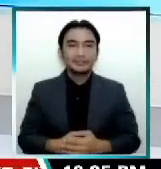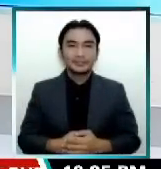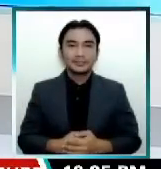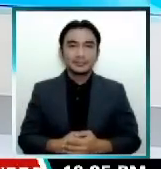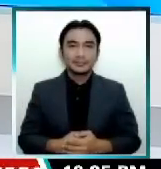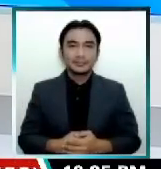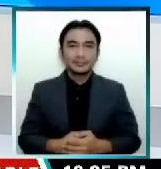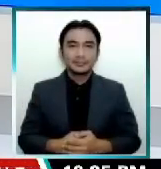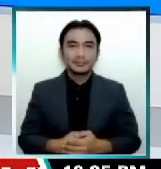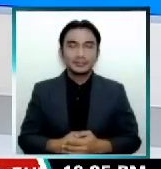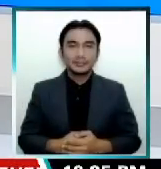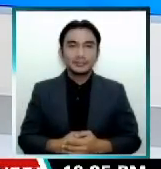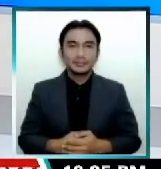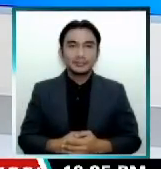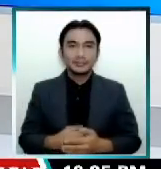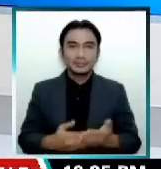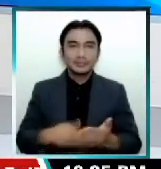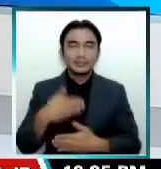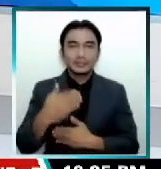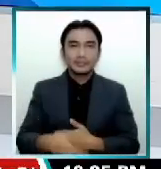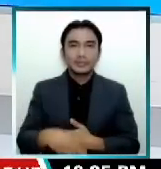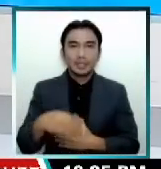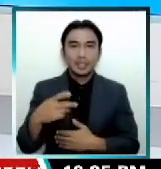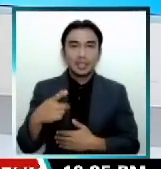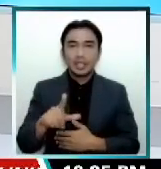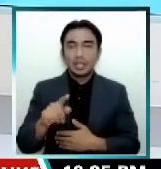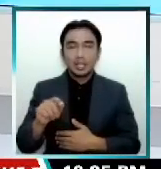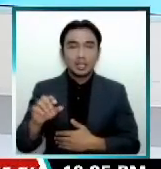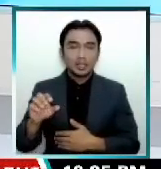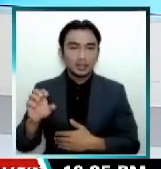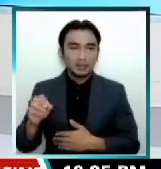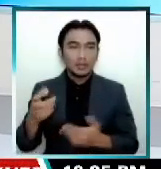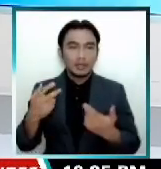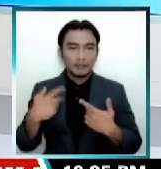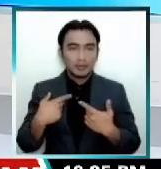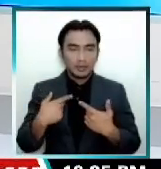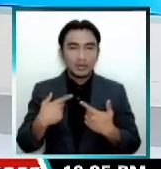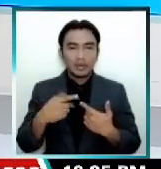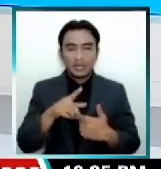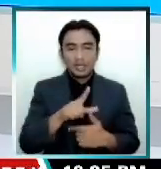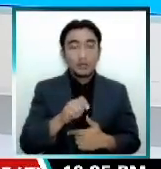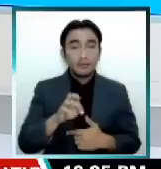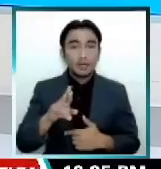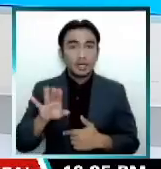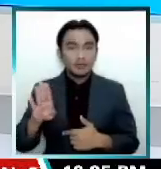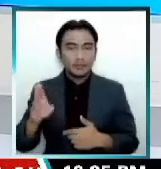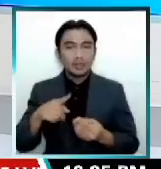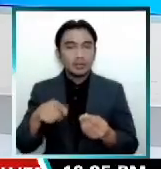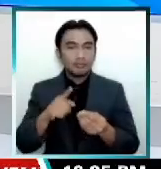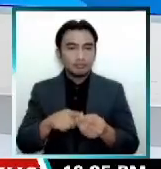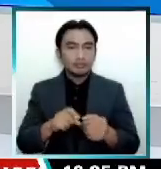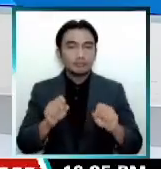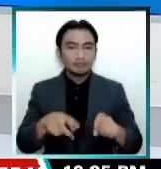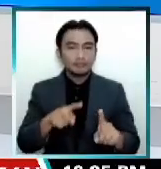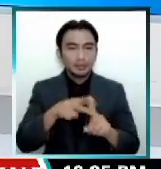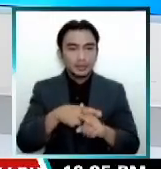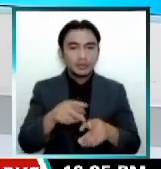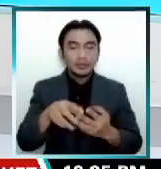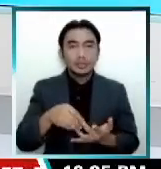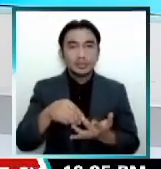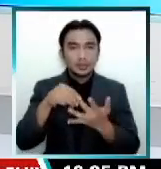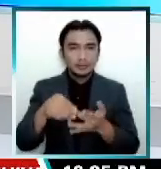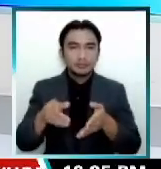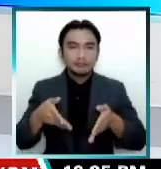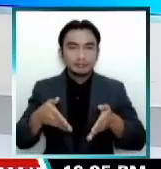Binuksan na ng Land Transportation Franchising and Regulatory Board o LTFRB ang application ng special permit para sa karagdagang